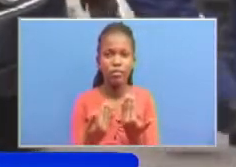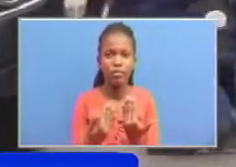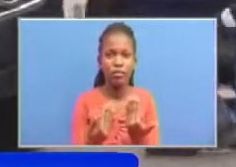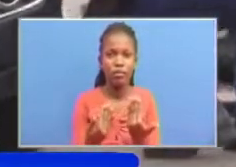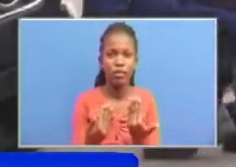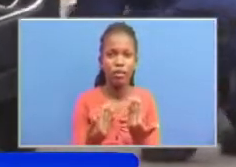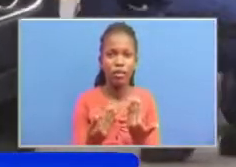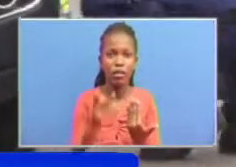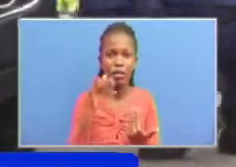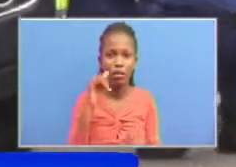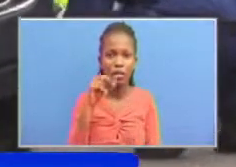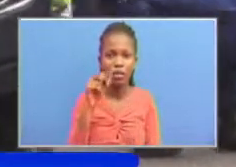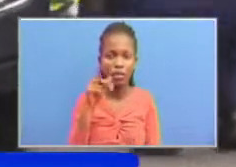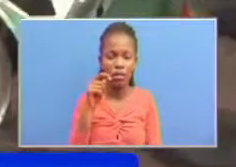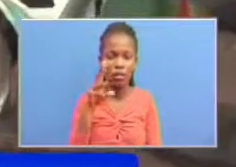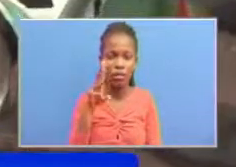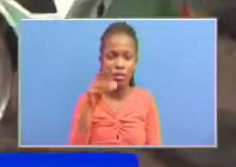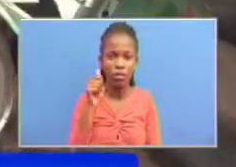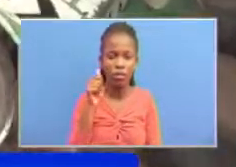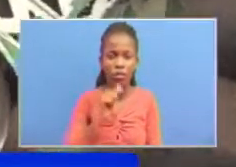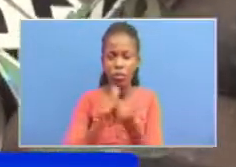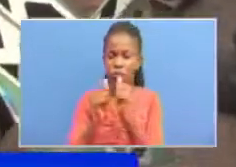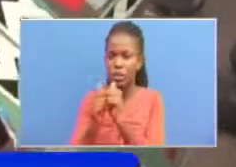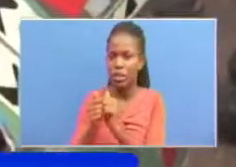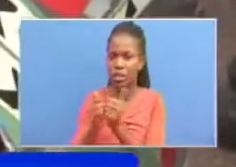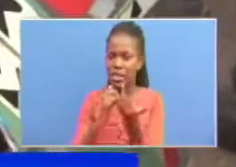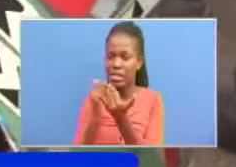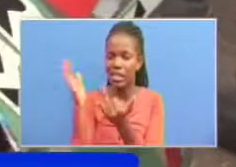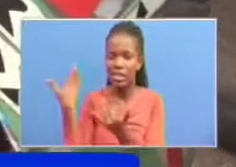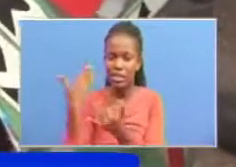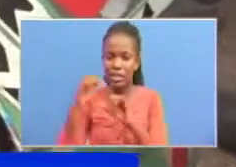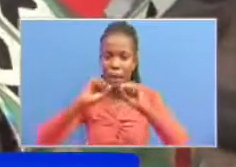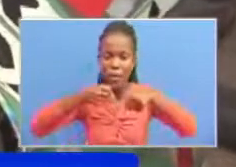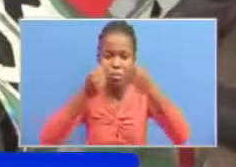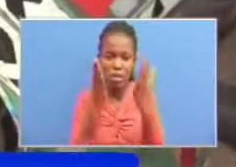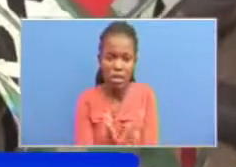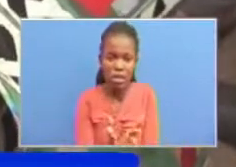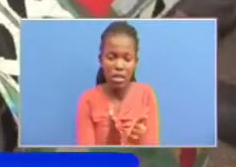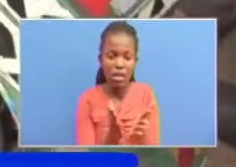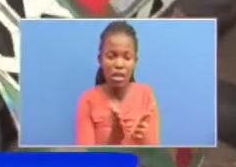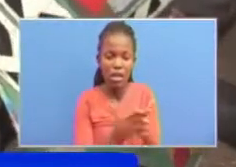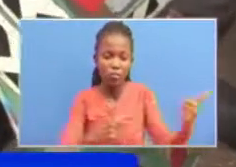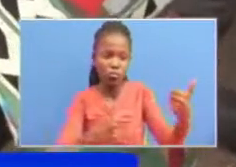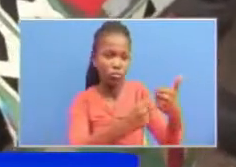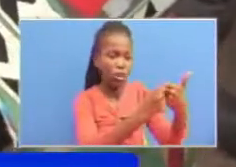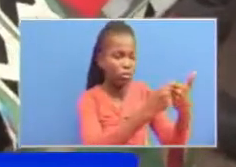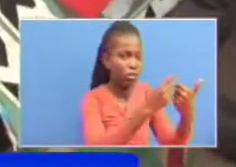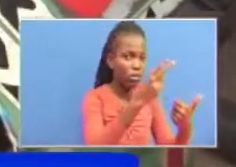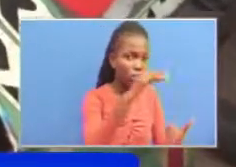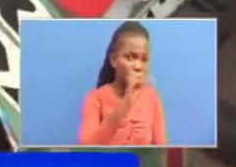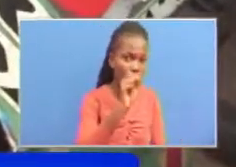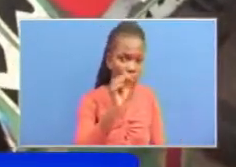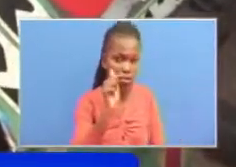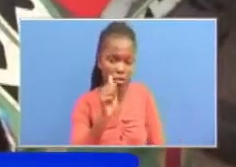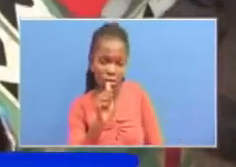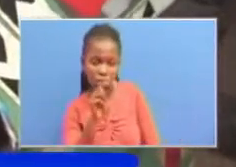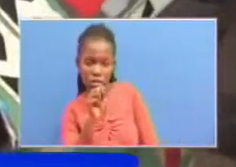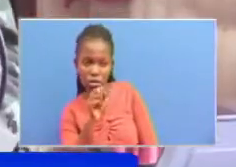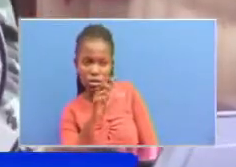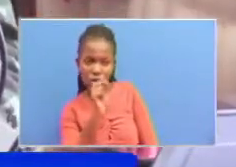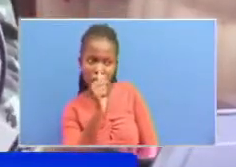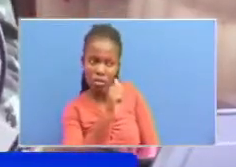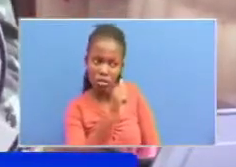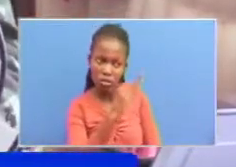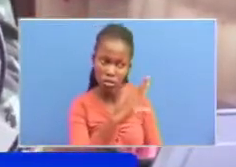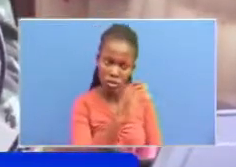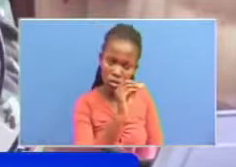siya kenatua. Na ila kwe wa dhanzatu mwetu ku mutua yumwe wa boda boda unakuongi weneni sani ya kenatua. Na kuti wanithayo vau kwa vau.